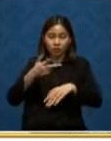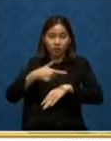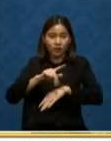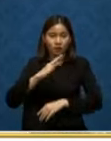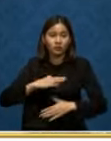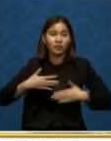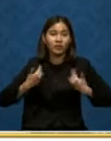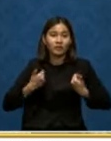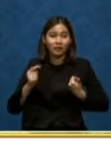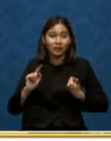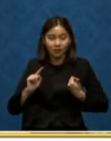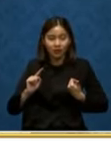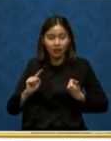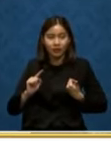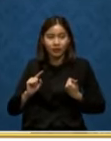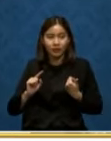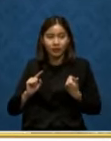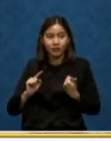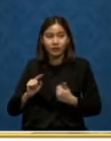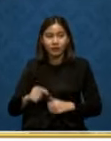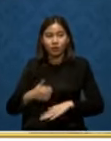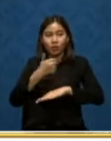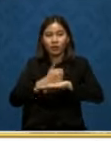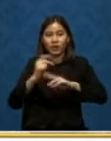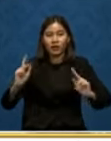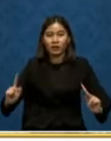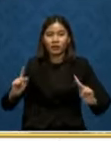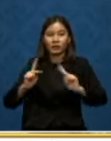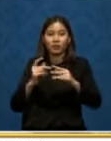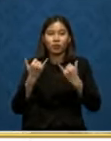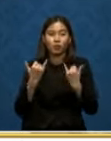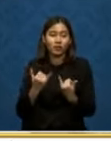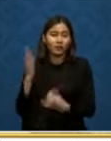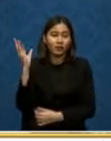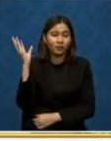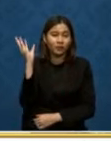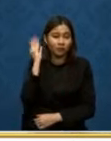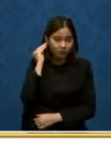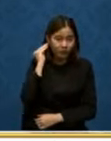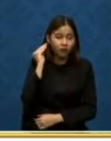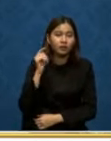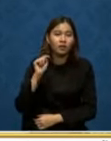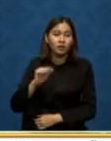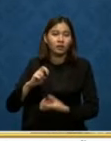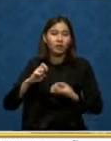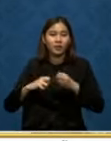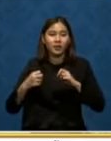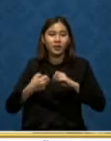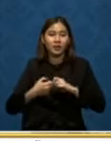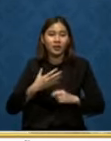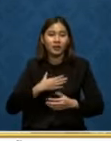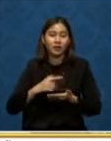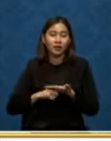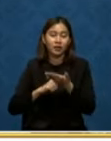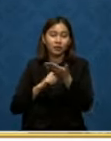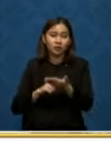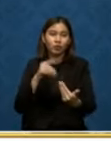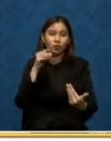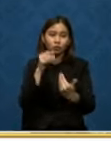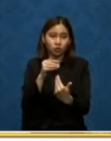เห็นท่านรัฐมนตรีเข้ามานั่งฟังด้วยก็ถือว่าเป็นปัญหาที่เรานำเสนอตรงต่อ